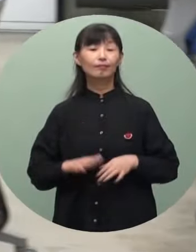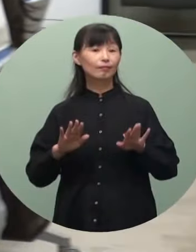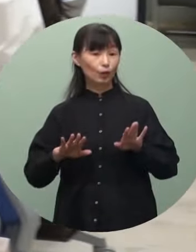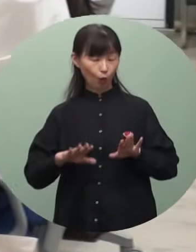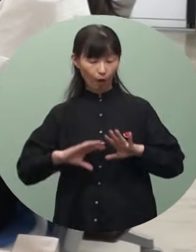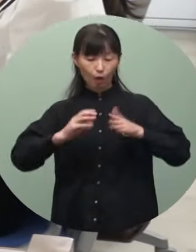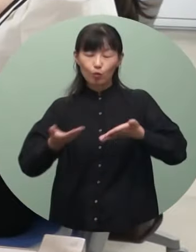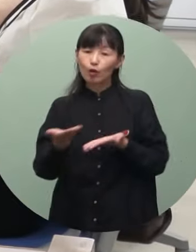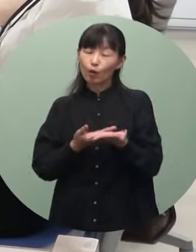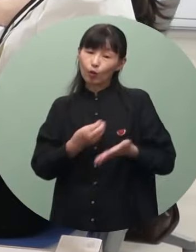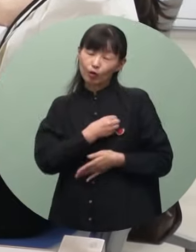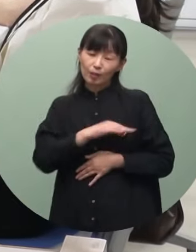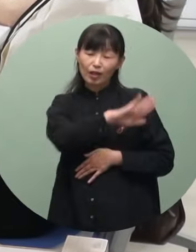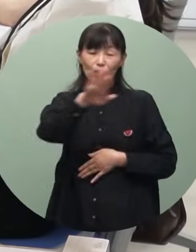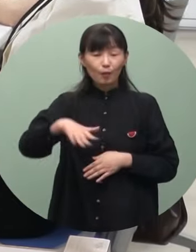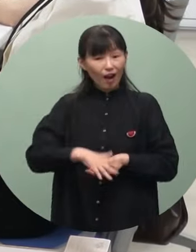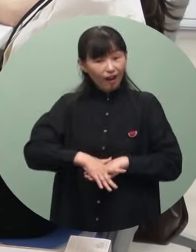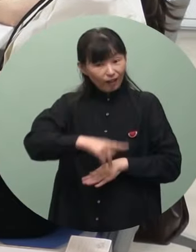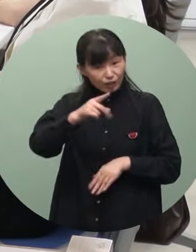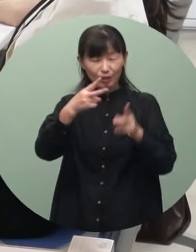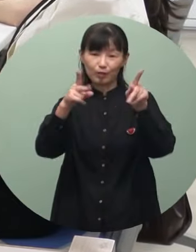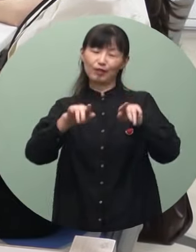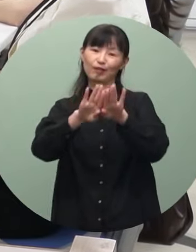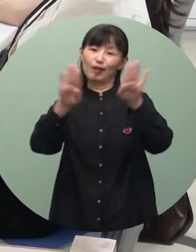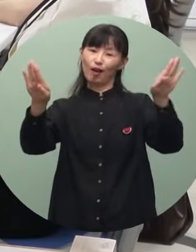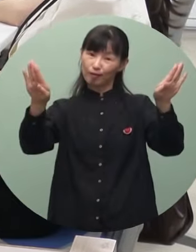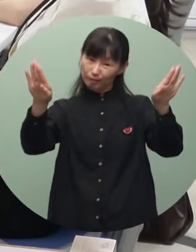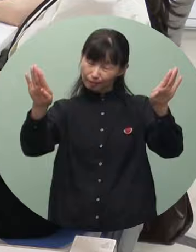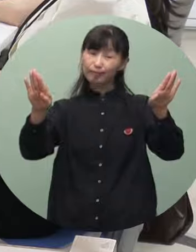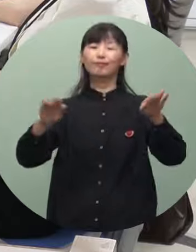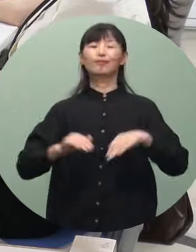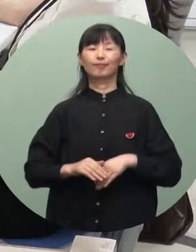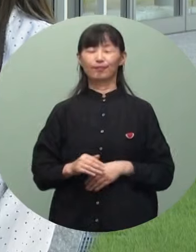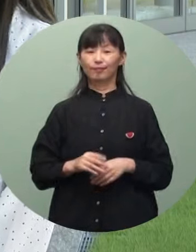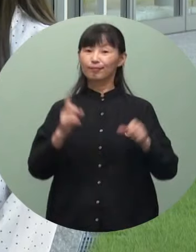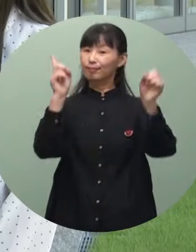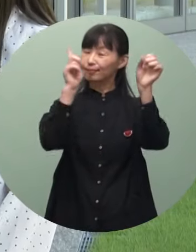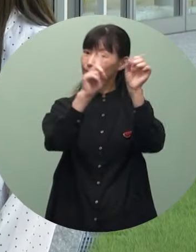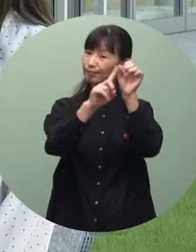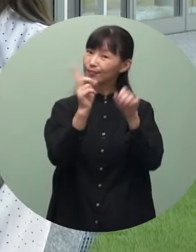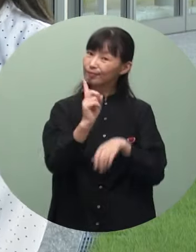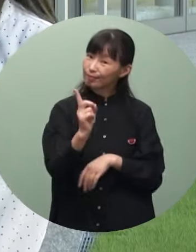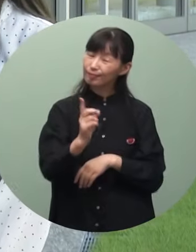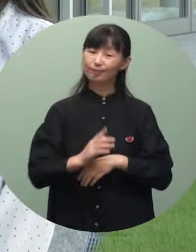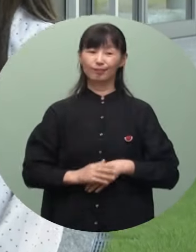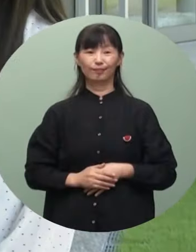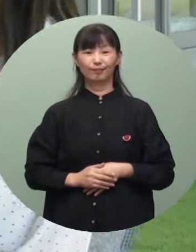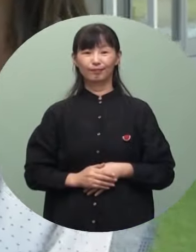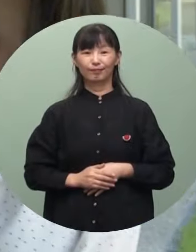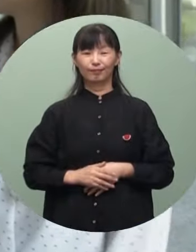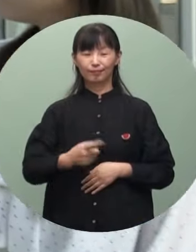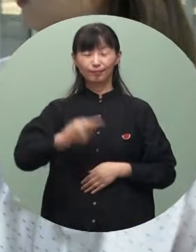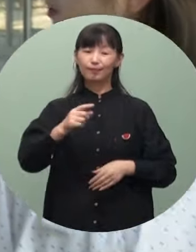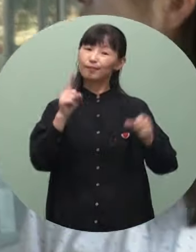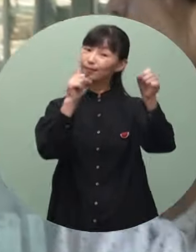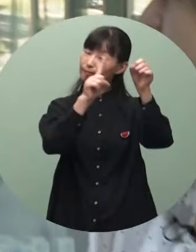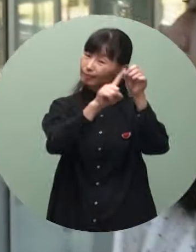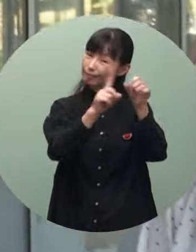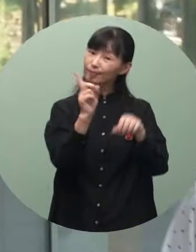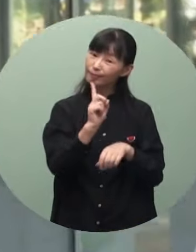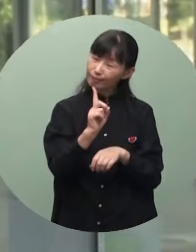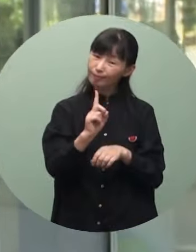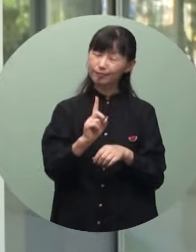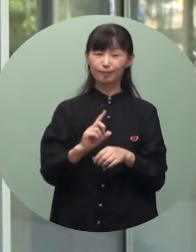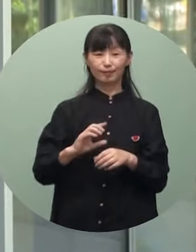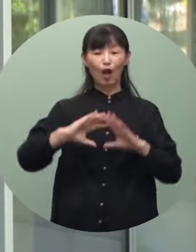今回国際交流員の皆さんが初めてイベントを開催するということですが、どんな狙いがありますか？ 一番の狙いはグ